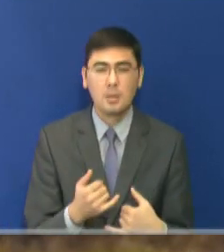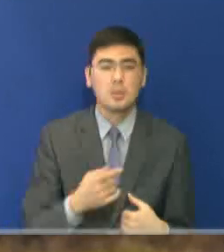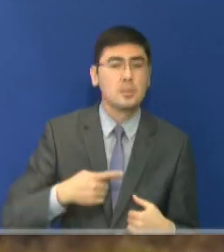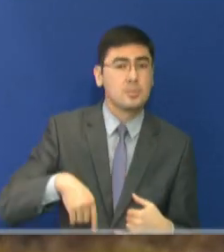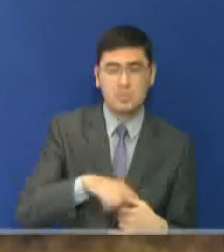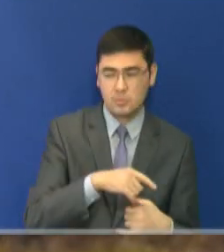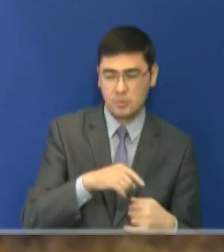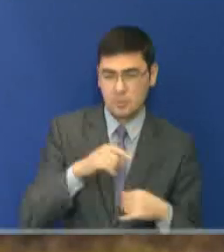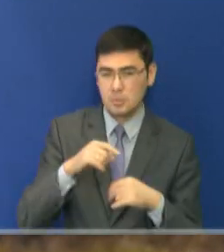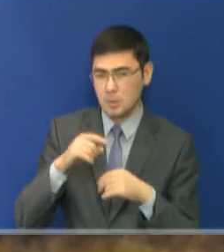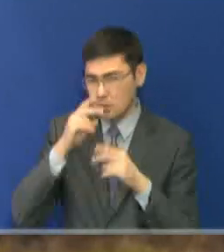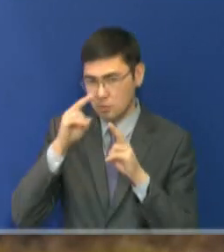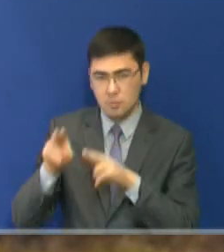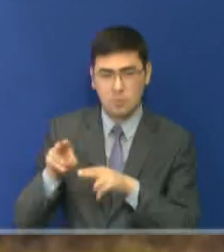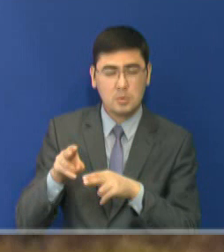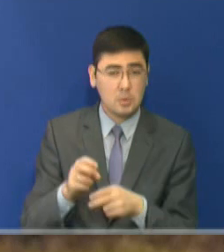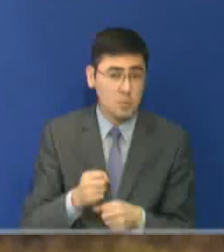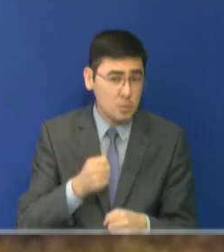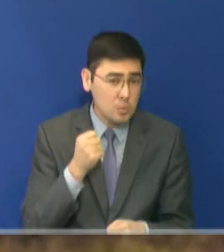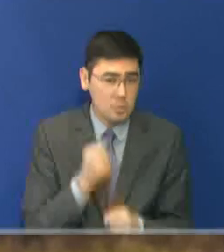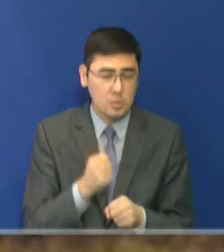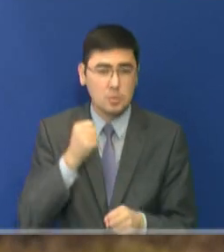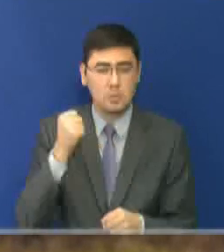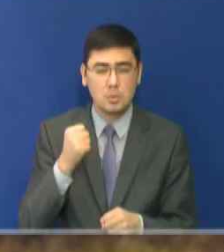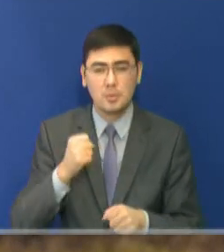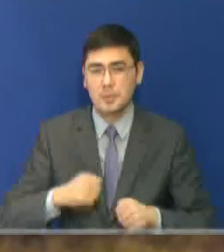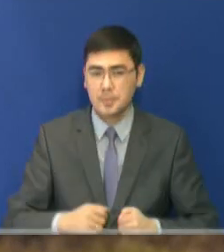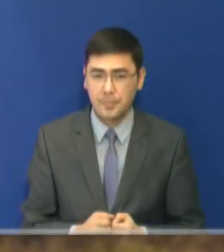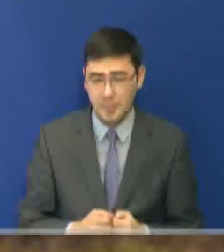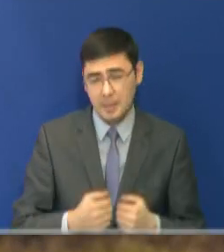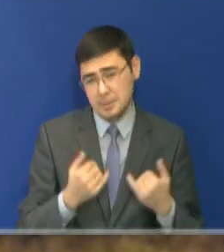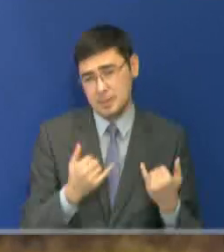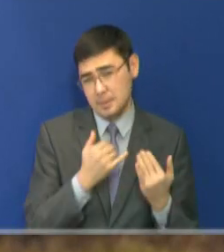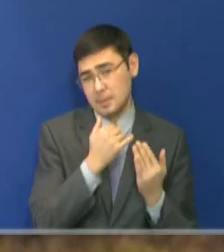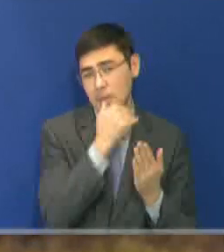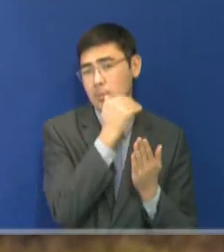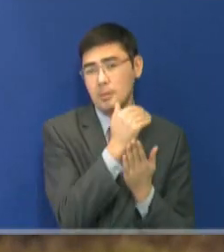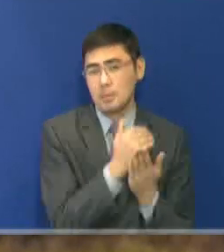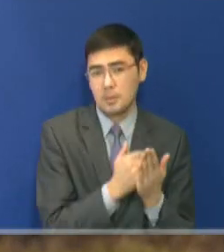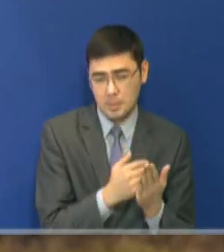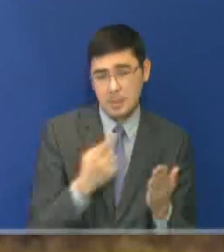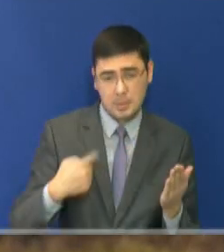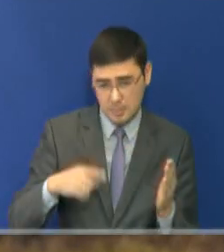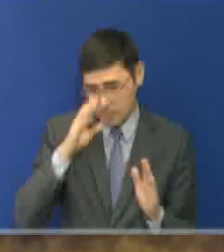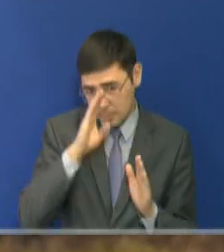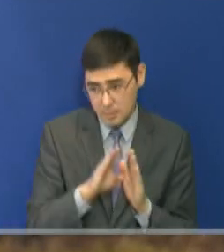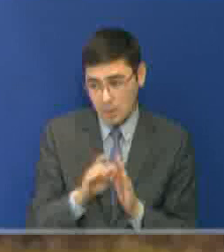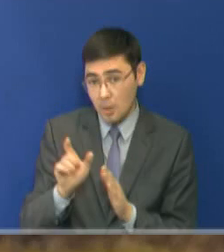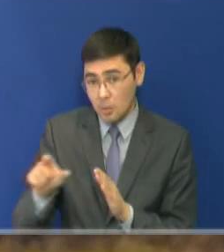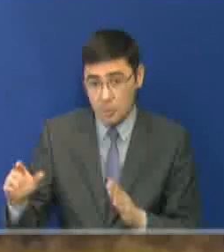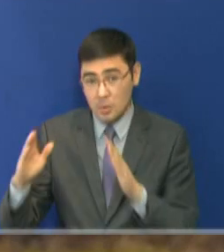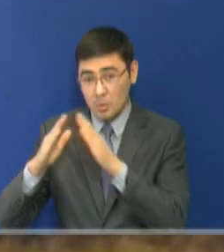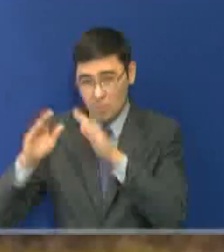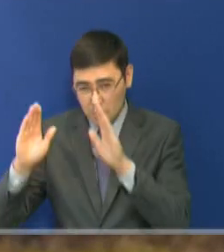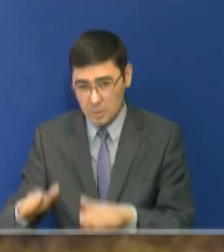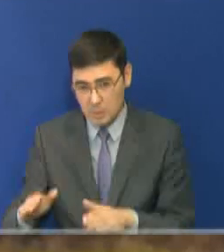большое внимание, потому что по внедренным программам, базам, домашний карантин очень